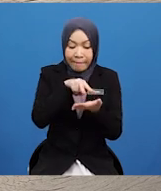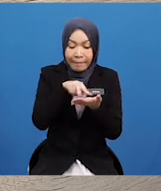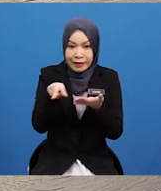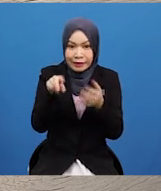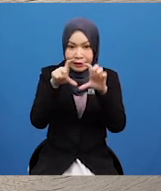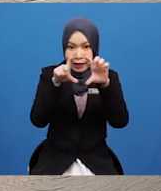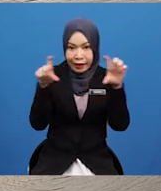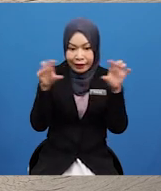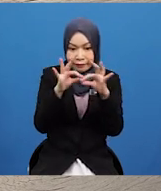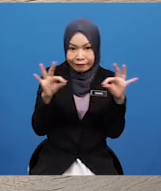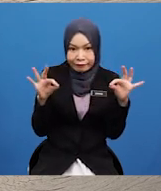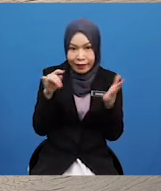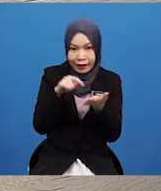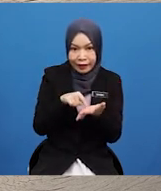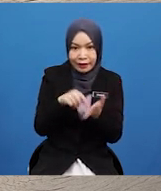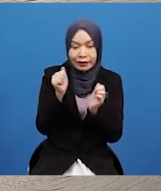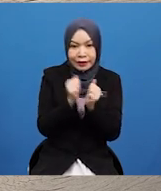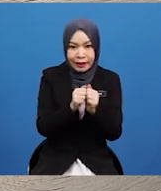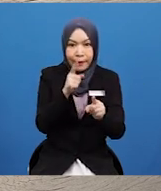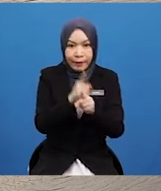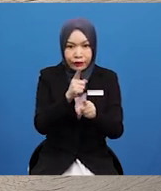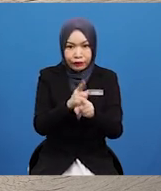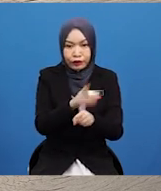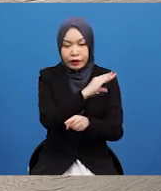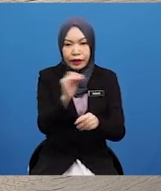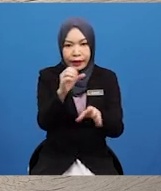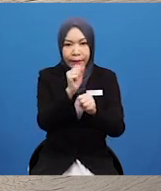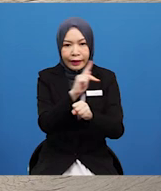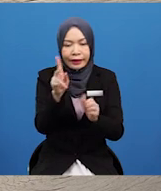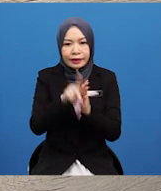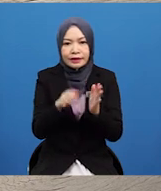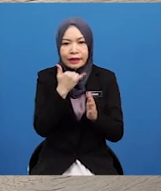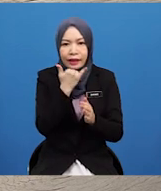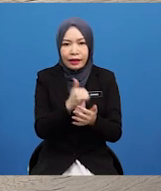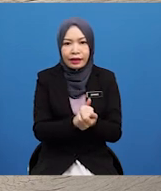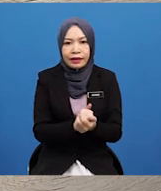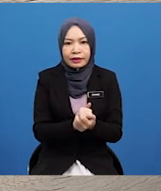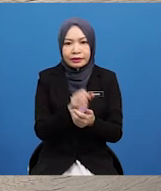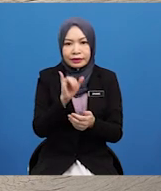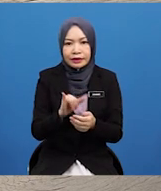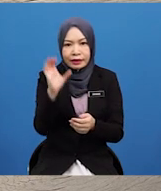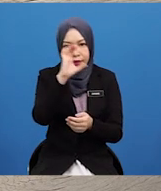Baca petikan ini dengan teliti dan kenal pasti kesalahan yang dikendaki.